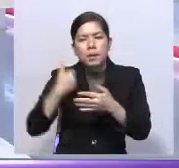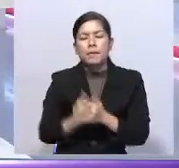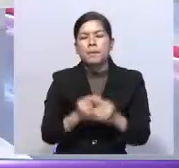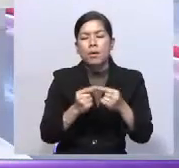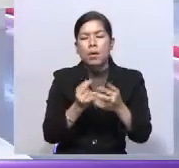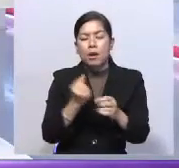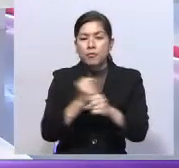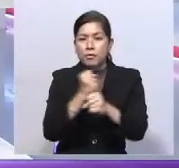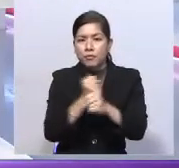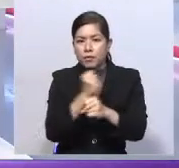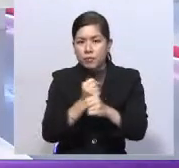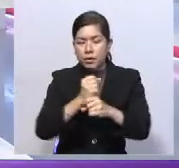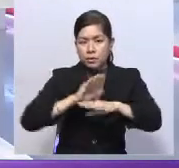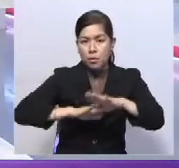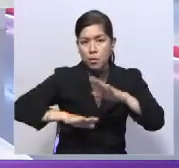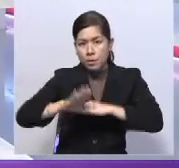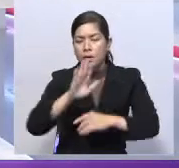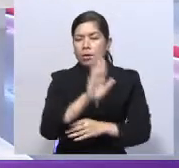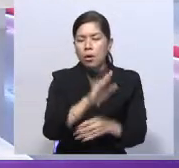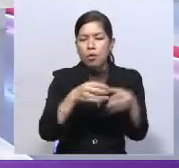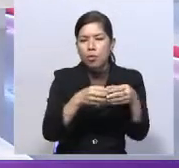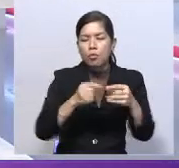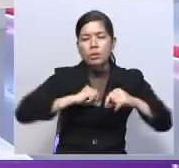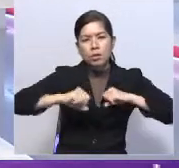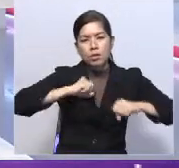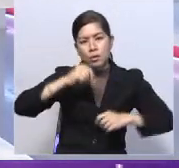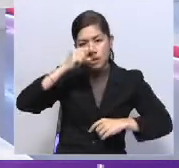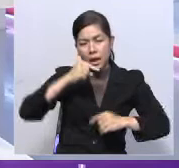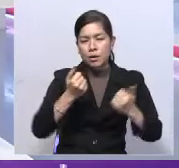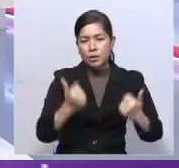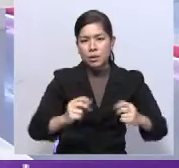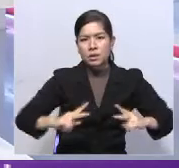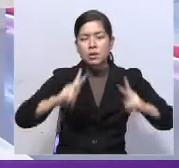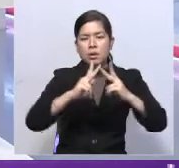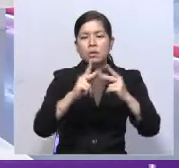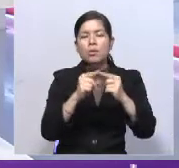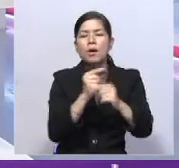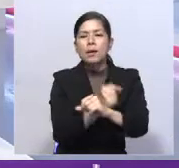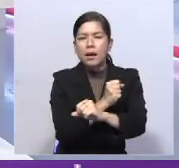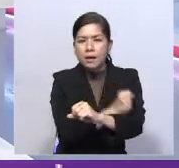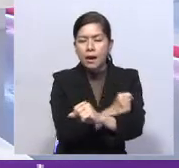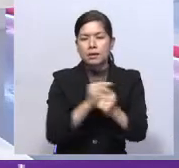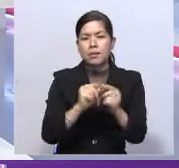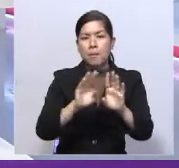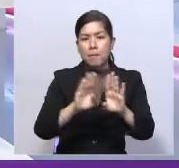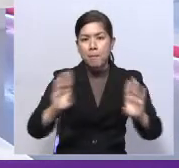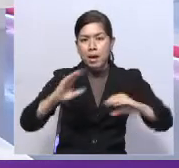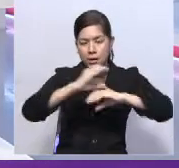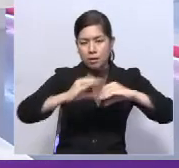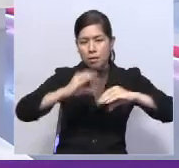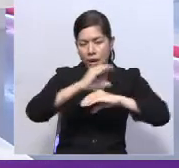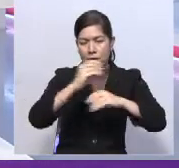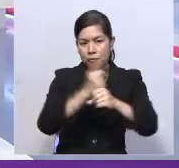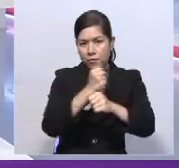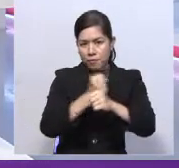ดยการพัฒนาทักษะฝีมือในงานวิชาชีพให้กับเยาวชนไทยวันนี้ค่ะทางกระทรวงแรงงานเขามีโครงการดีๆค่ะเปิดการแข่งขันฝีมือแรงงาน